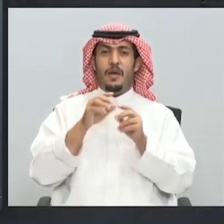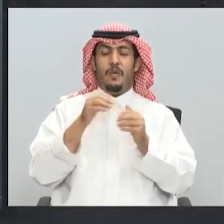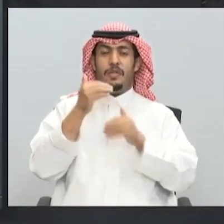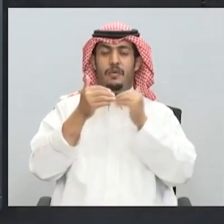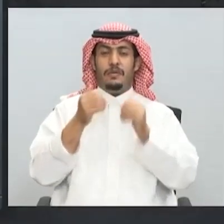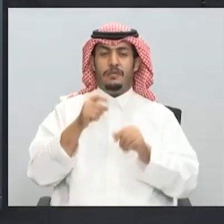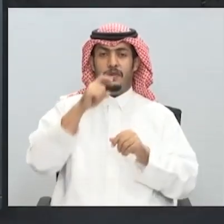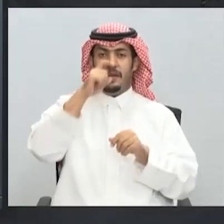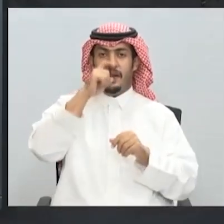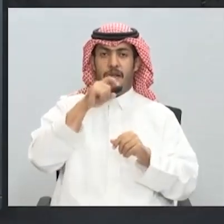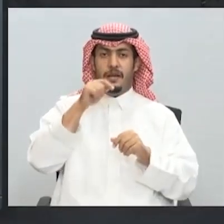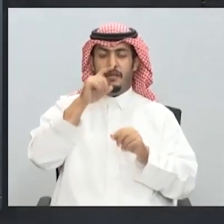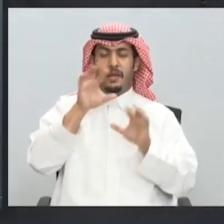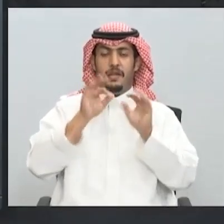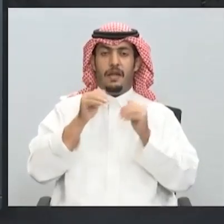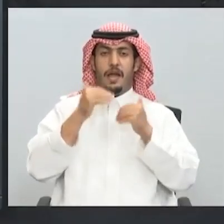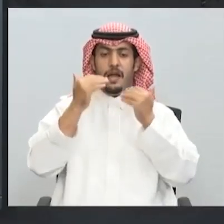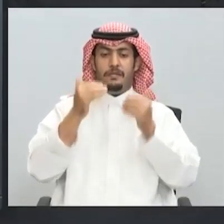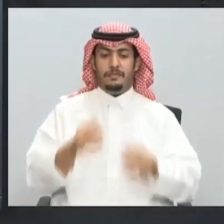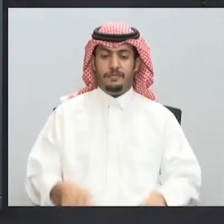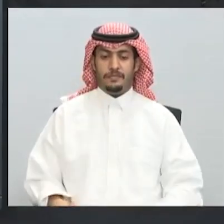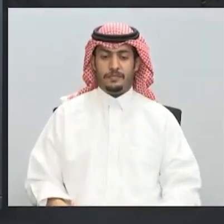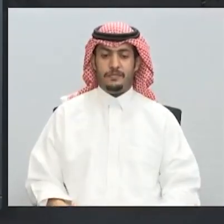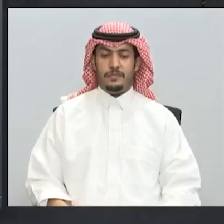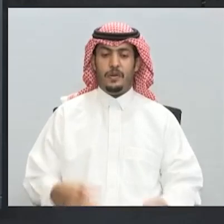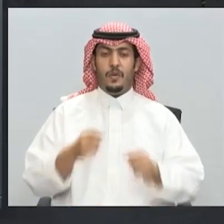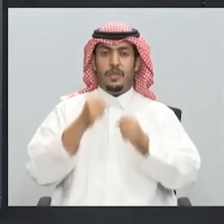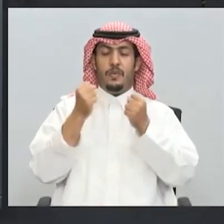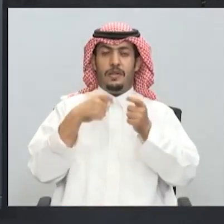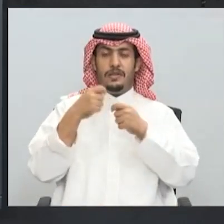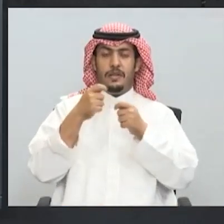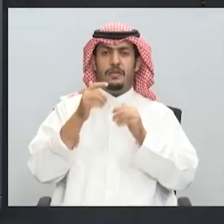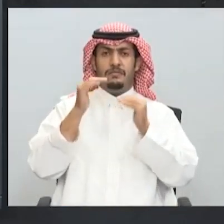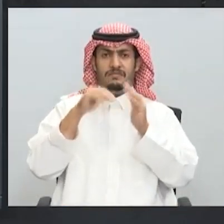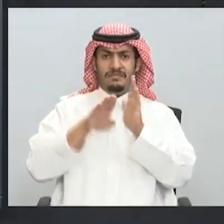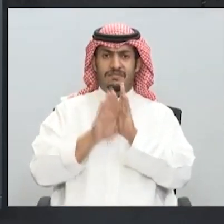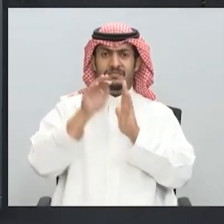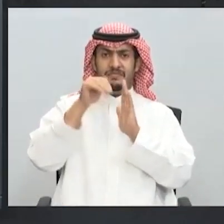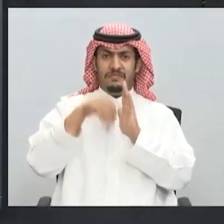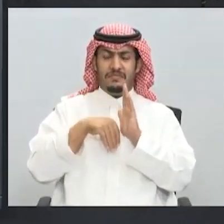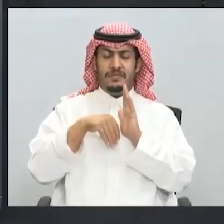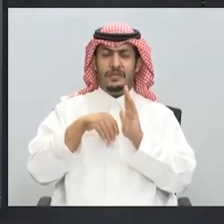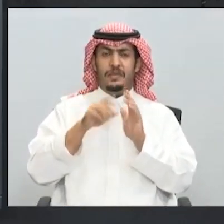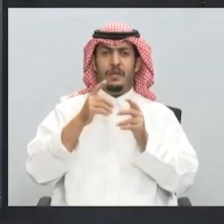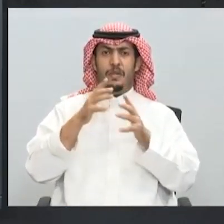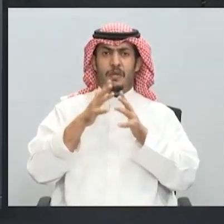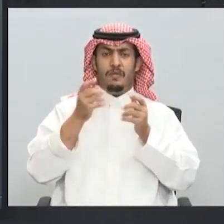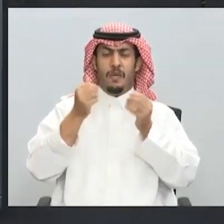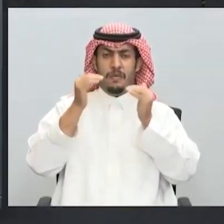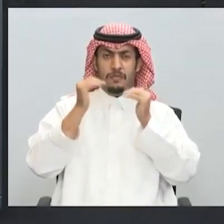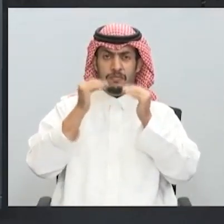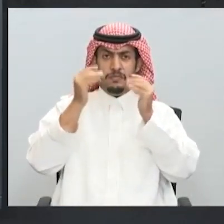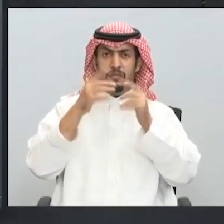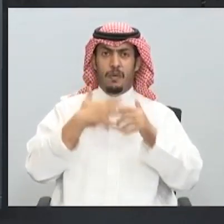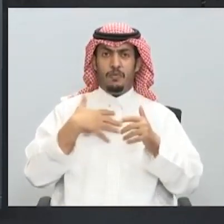بالتاكيد لابد ان يكون لدينا خيارات اكبر ايضا الدورات الاقتصاديه من ركود من كساد من ايضا تضخم من